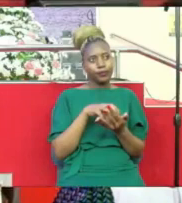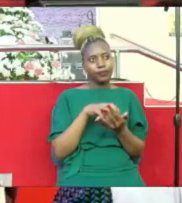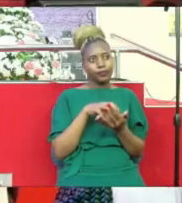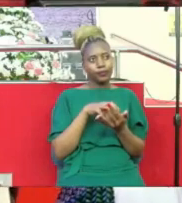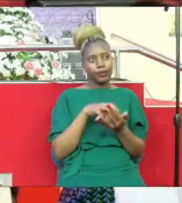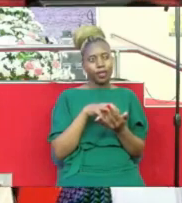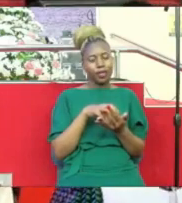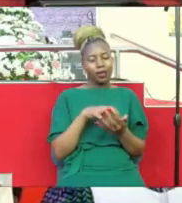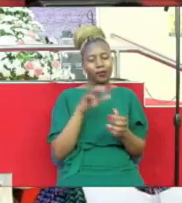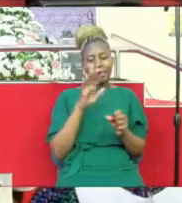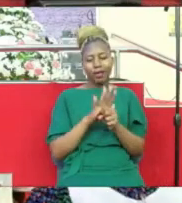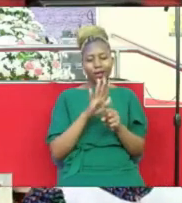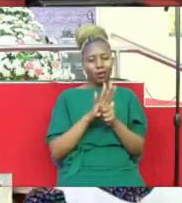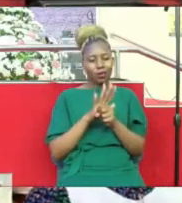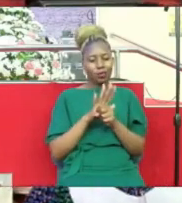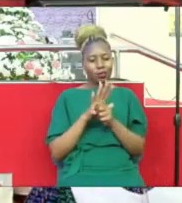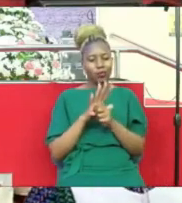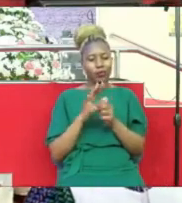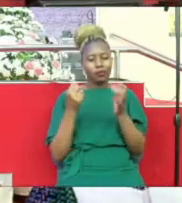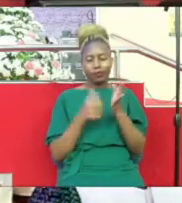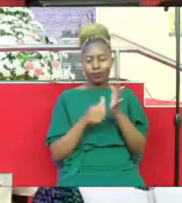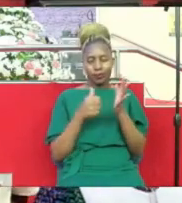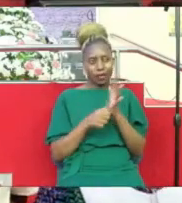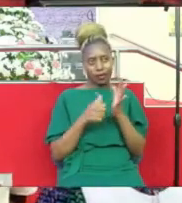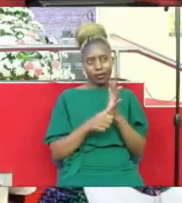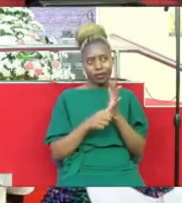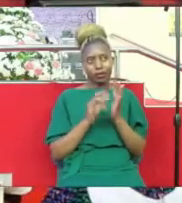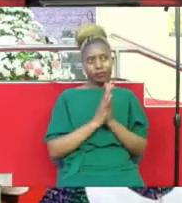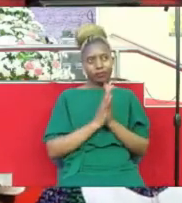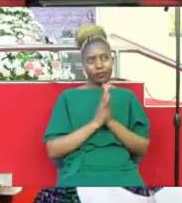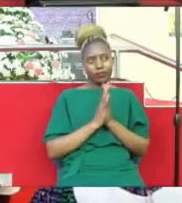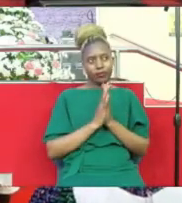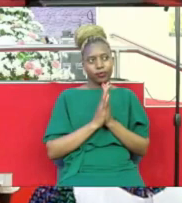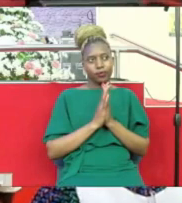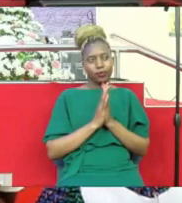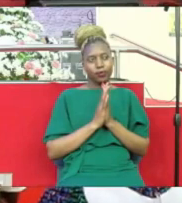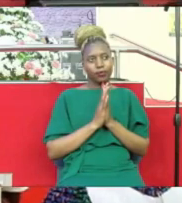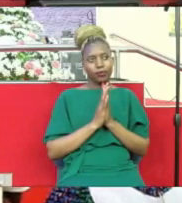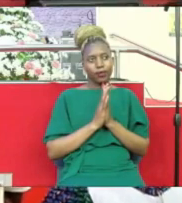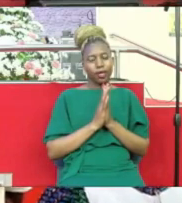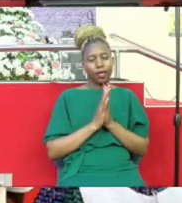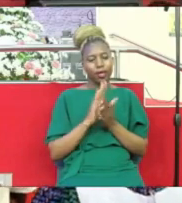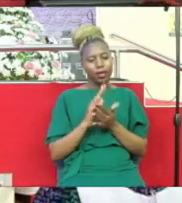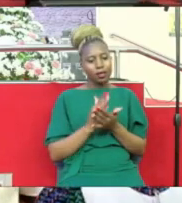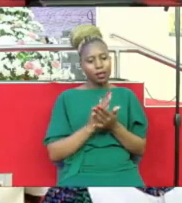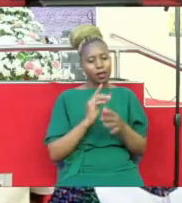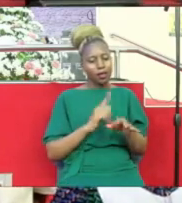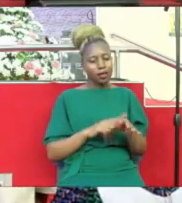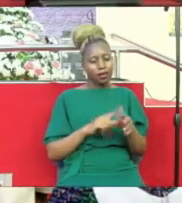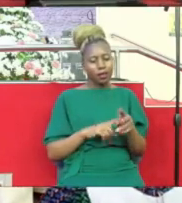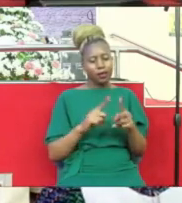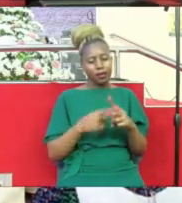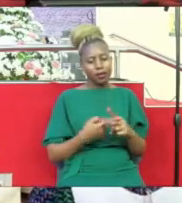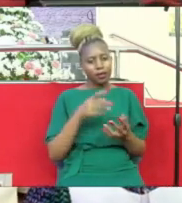chaos. Wakati nyakati nyingine za mwanzo zinakuwa na shida fulani. And whenever there's a Genesis moment, na wakati kuna ule